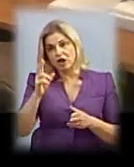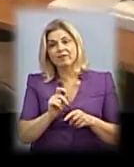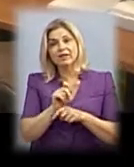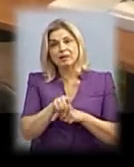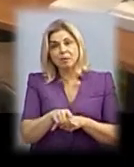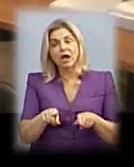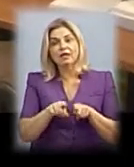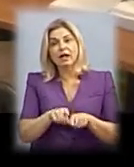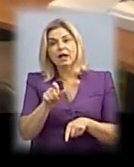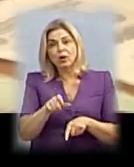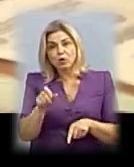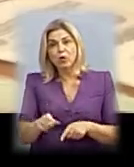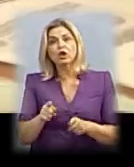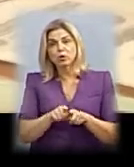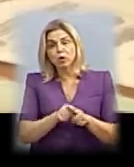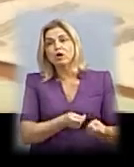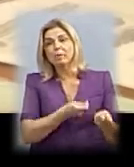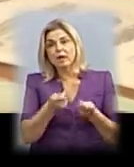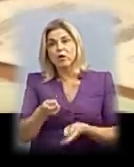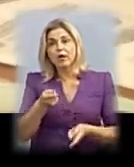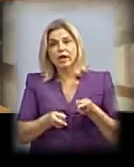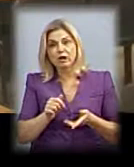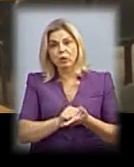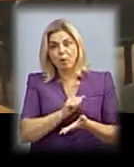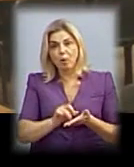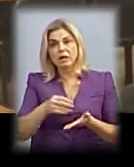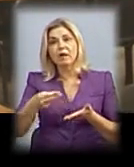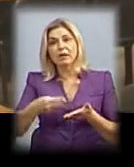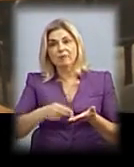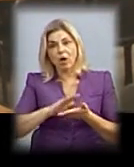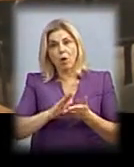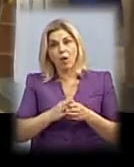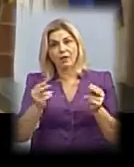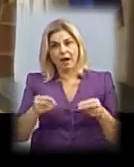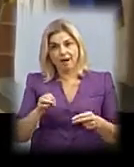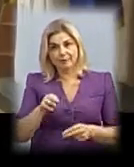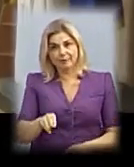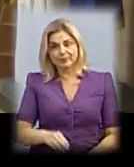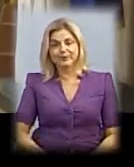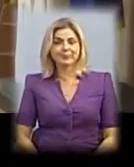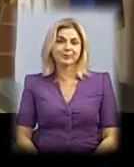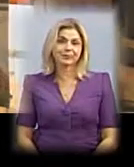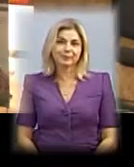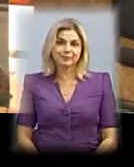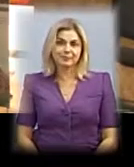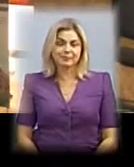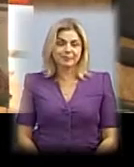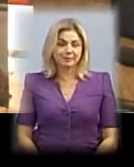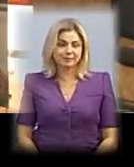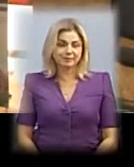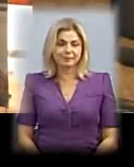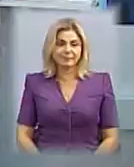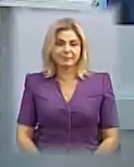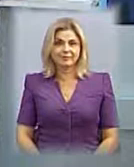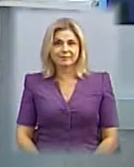Такі абітурієнти теж приноситимуть оригінали документів та підписуватимуть контракти. Володимир Степанов, Ігор Чорний, телевізійні новини Миколаївщини.